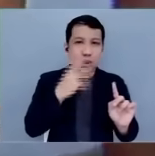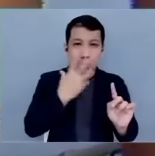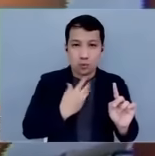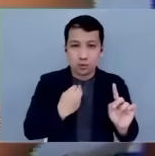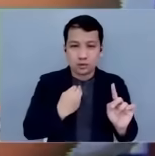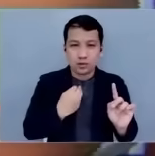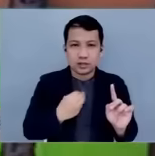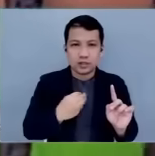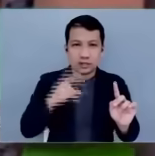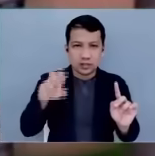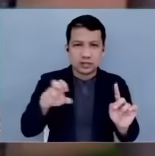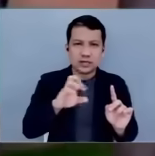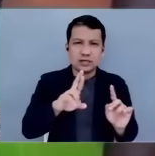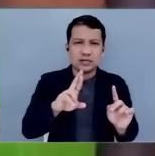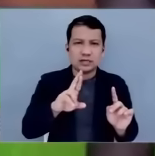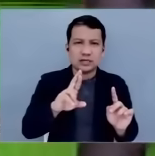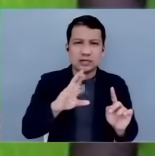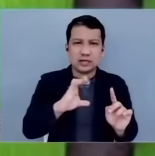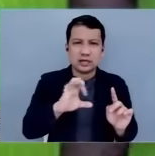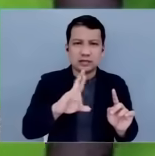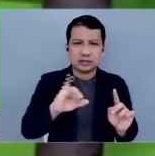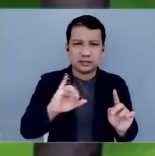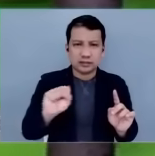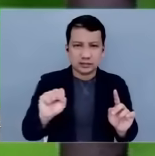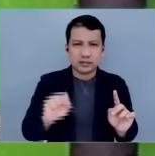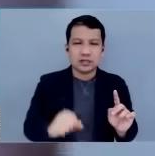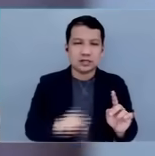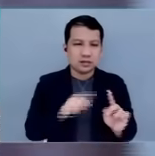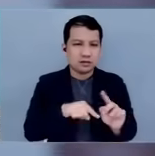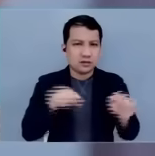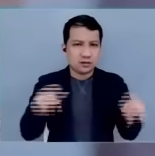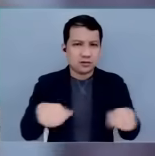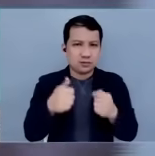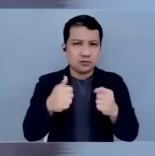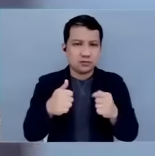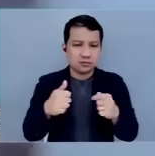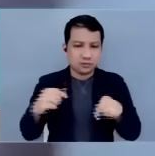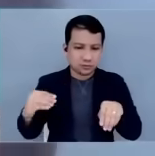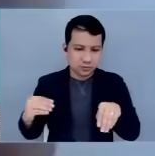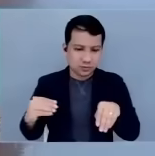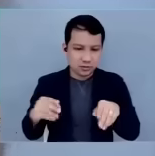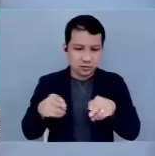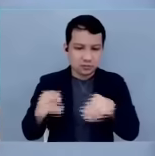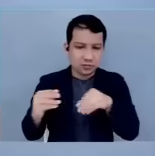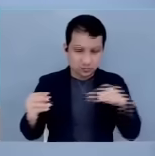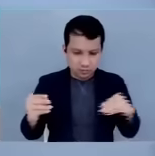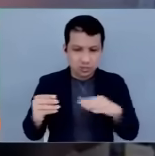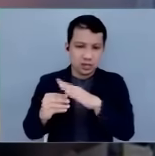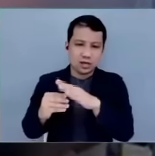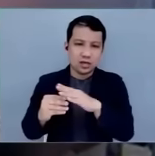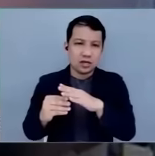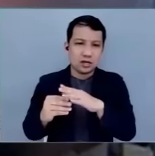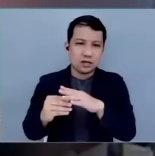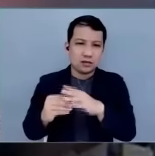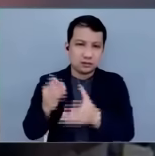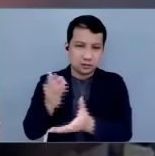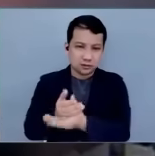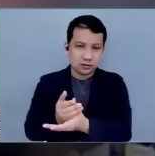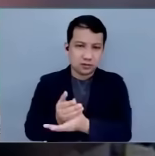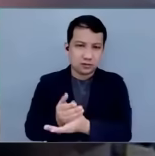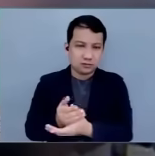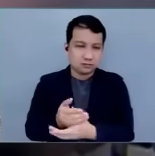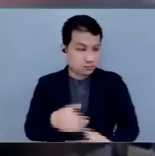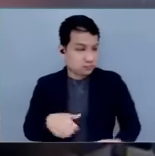alias Chris. Base sa investigasyon, aksidente lang na natalsikan ng tubig ng rider ang suspect habang nakatigil. Para sindakin ng